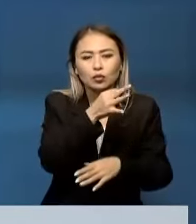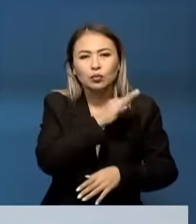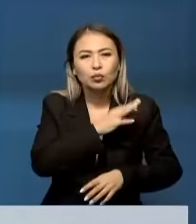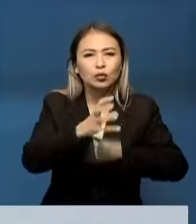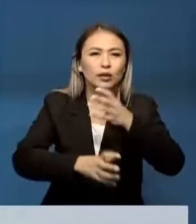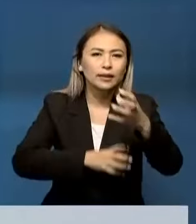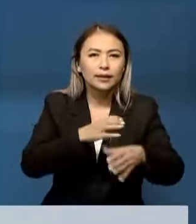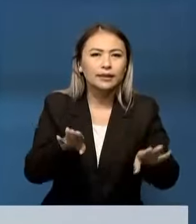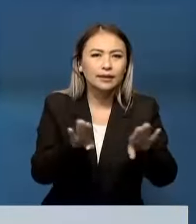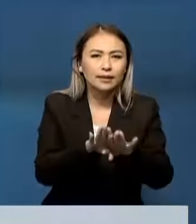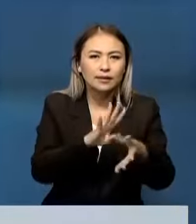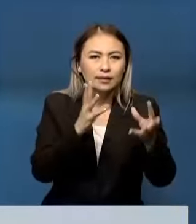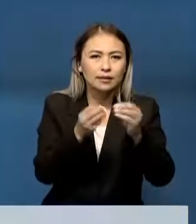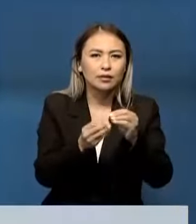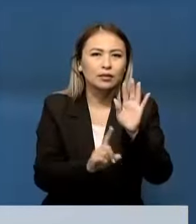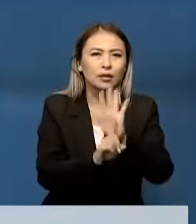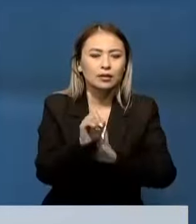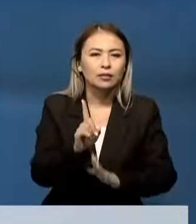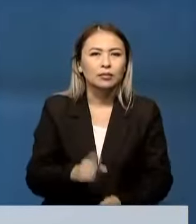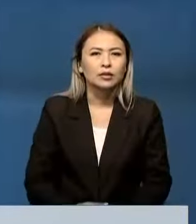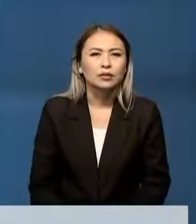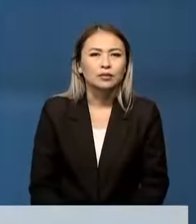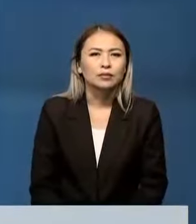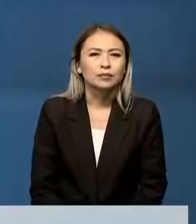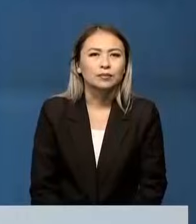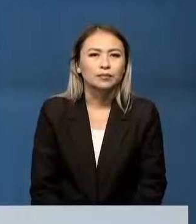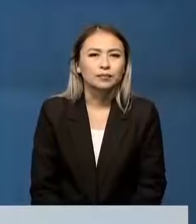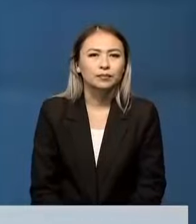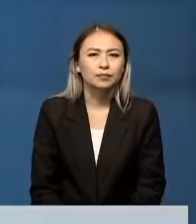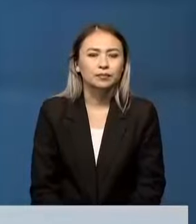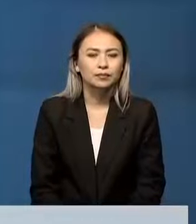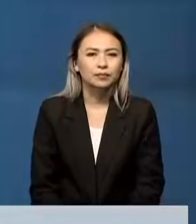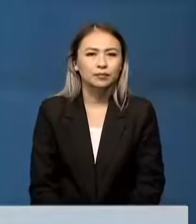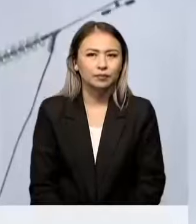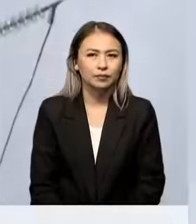пайдалану бүкіл әлемдік тенденцияға да айналып бара жатқанын ұмытпау ләзім.